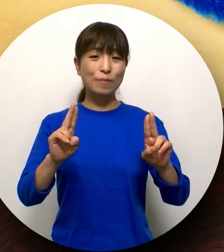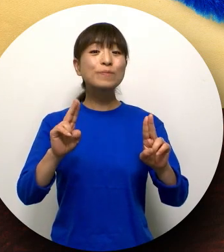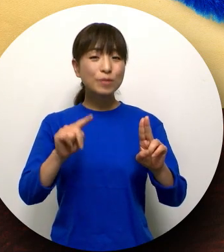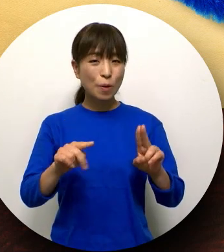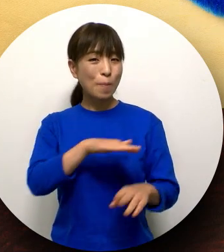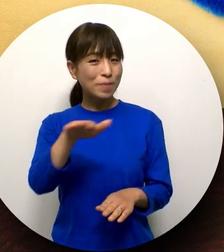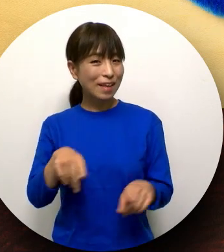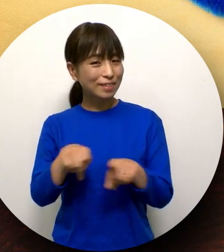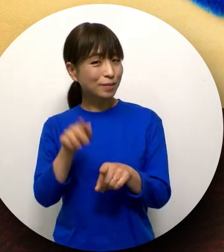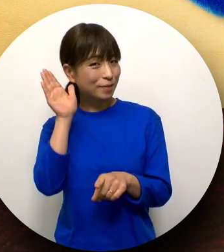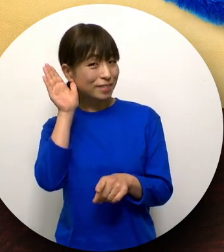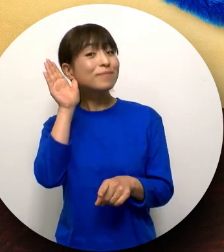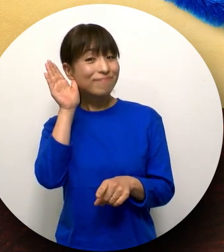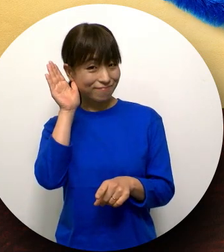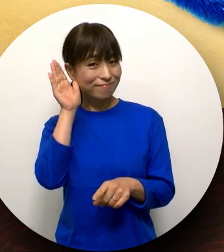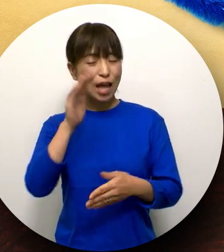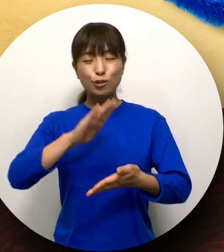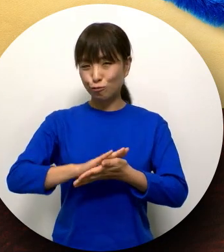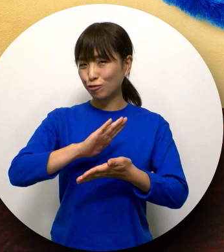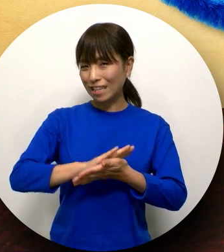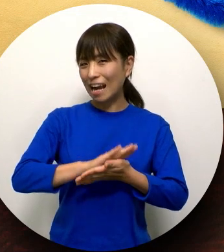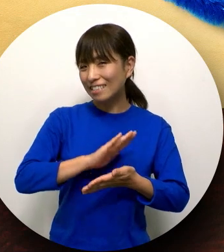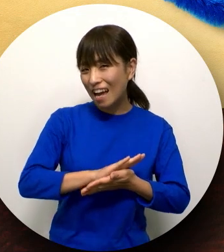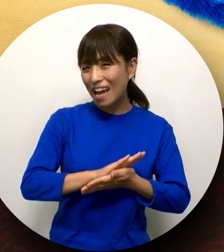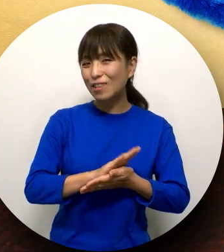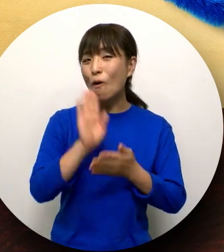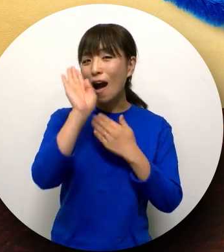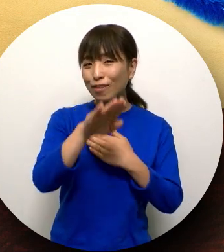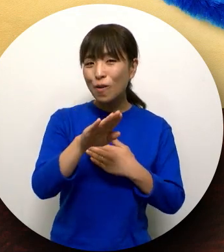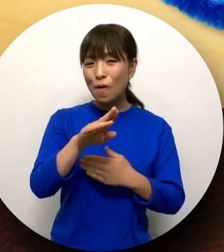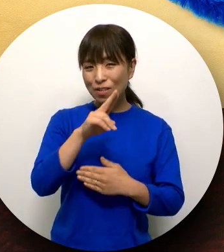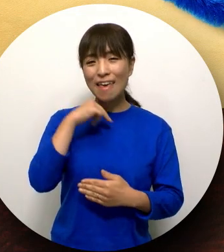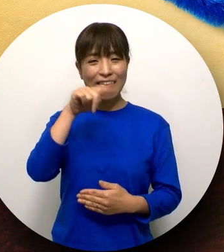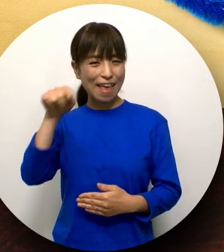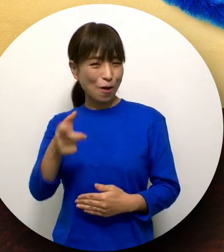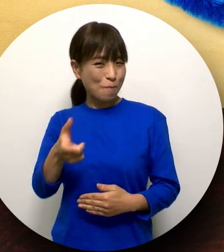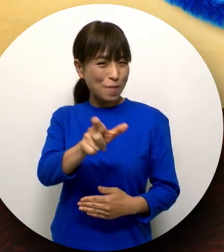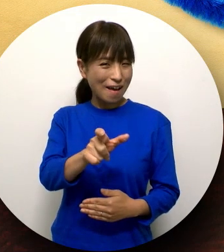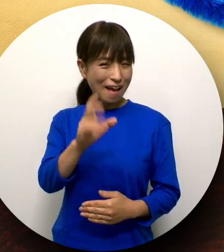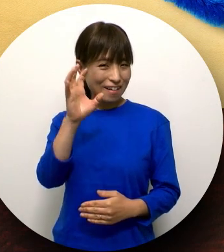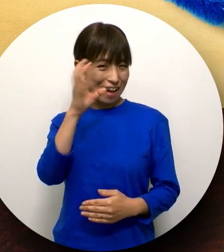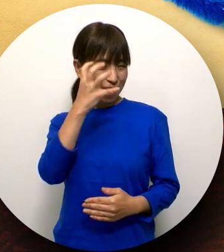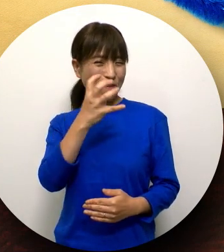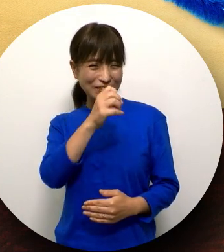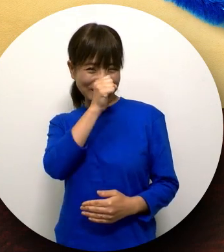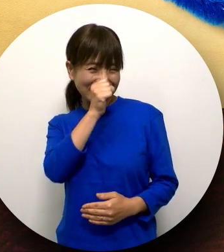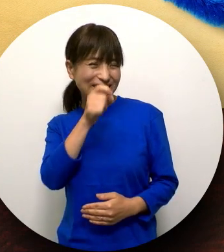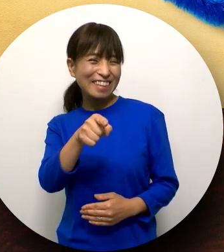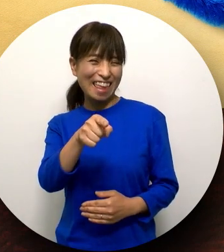んなで聞いているようです。 ズンチャチャカカの後にかっこよく英語を入れたいと。いい